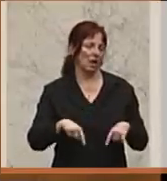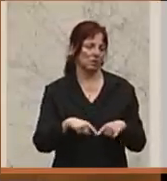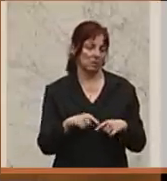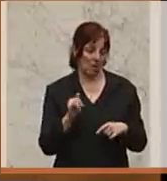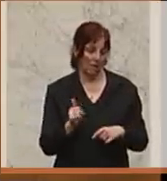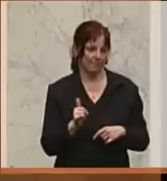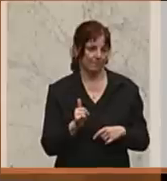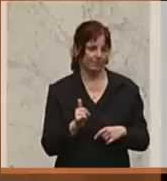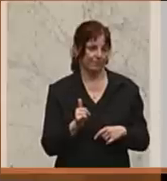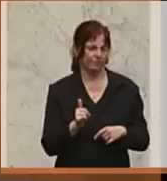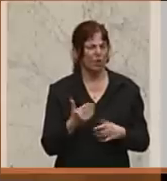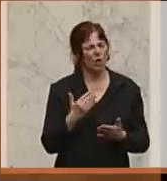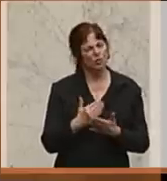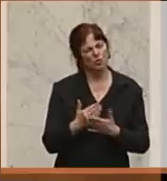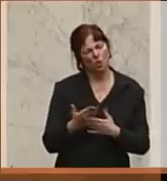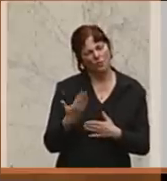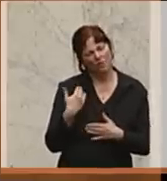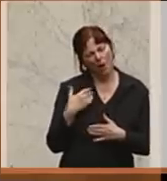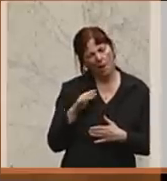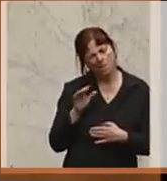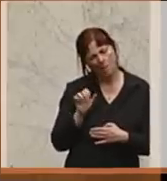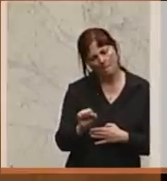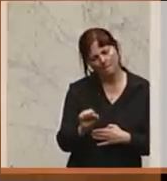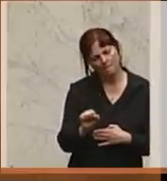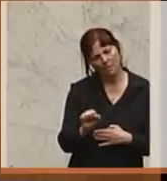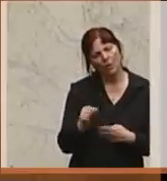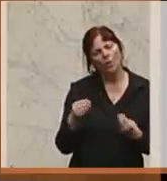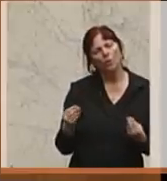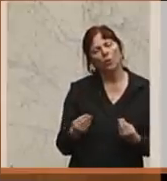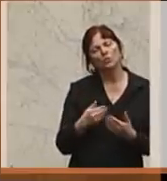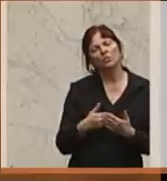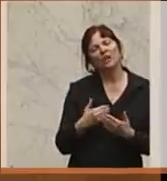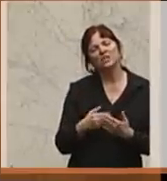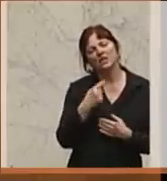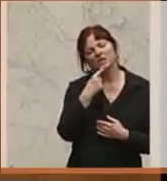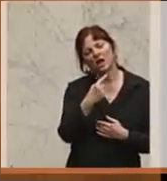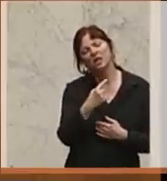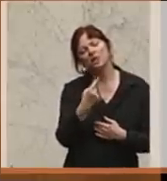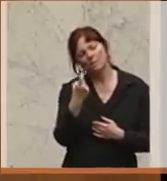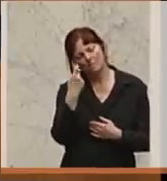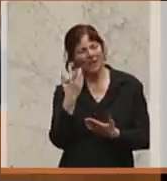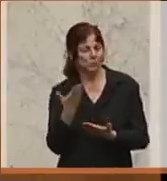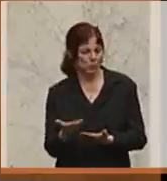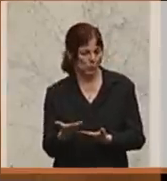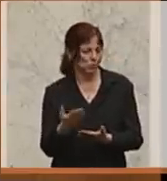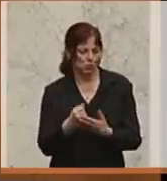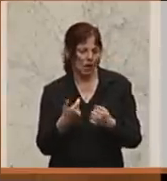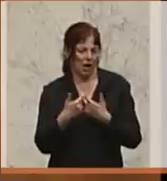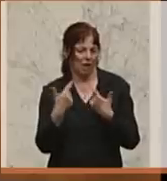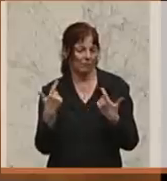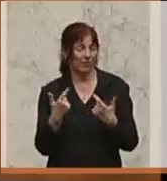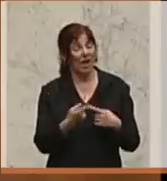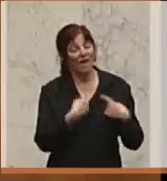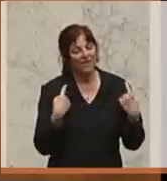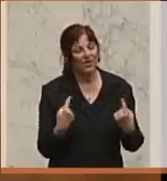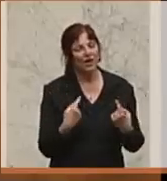Es war erkennbar aufgrund dessen, was Sie gesagt haben, was Sie meinen. Wir inserieren oder die Mitglieder der